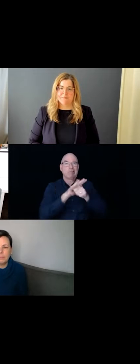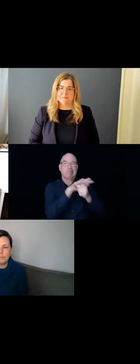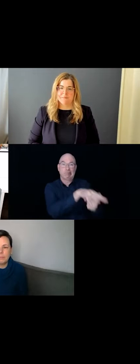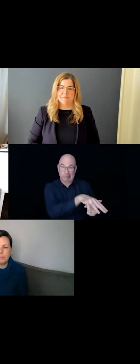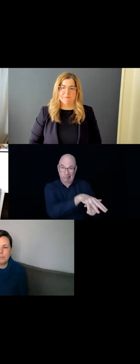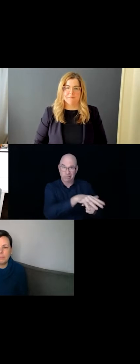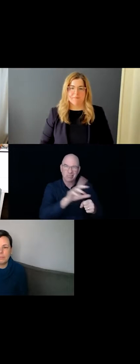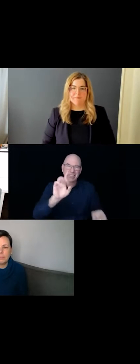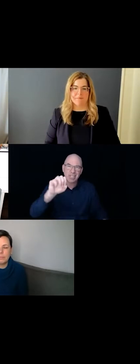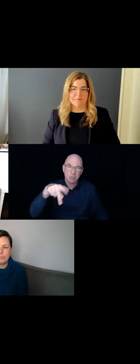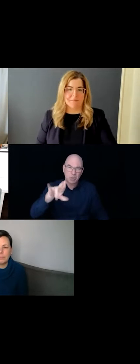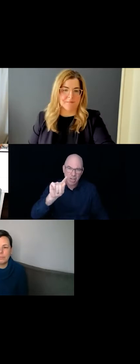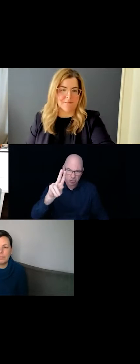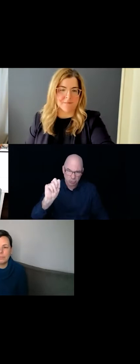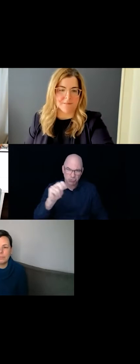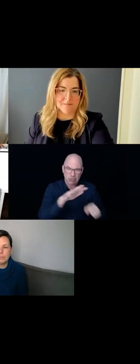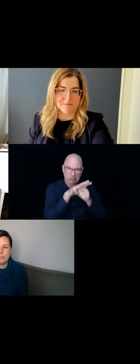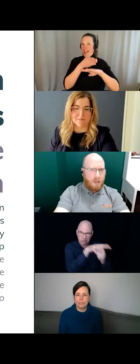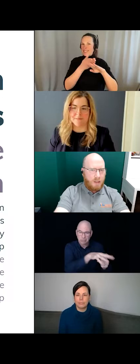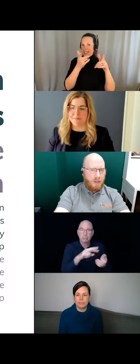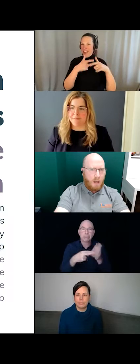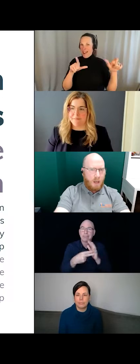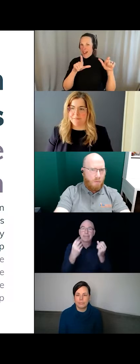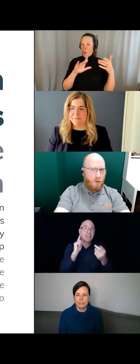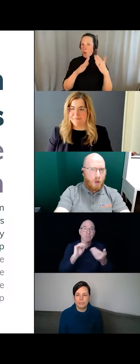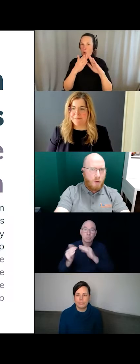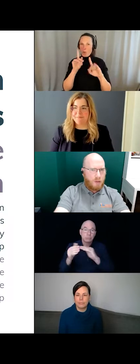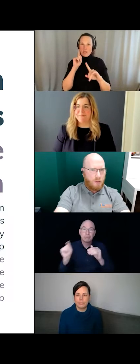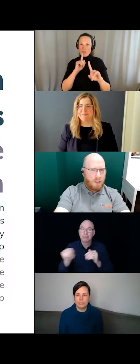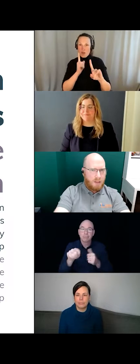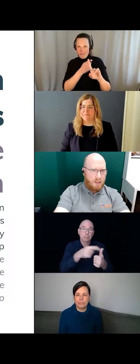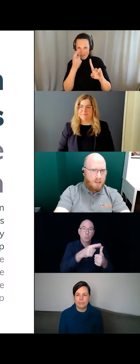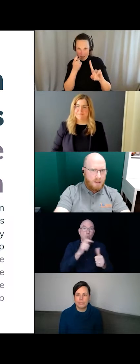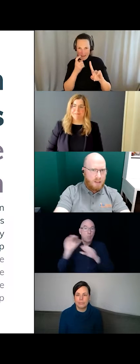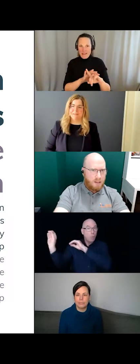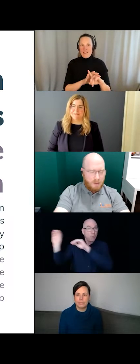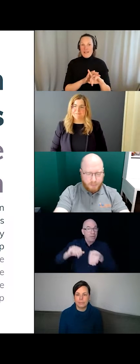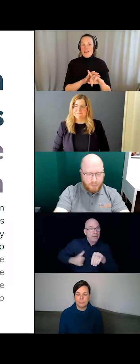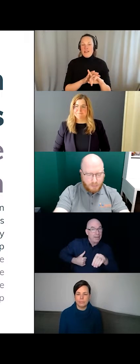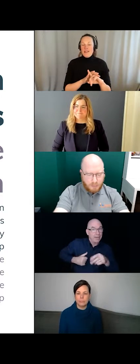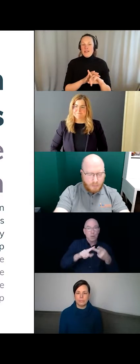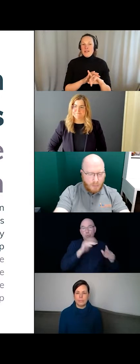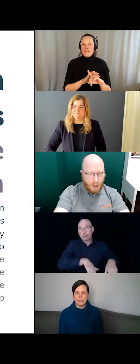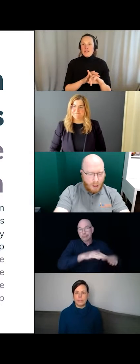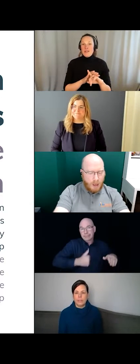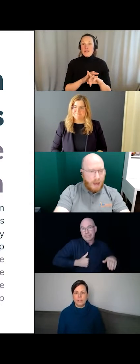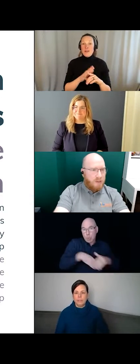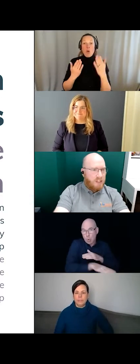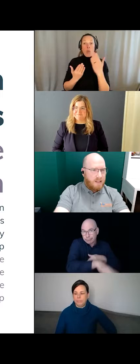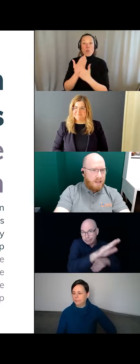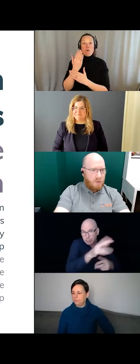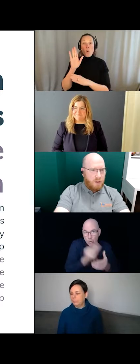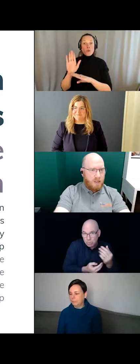c'est les privations de langue et d'accès à la langue, obstacles par la communauté sourde. Et plusieurs de communautés sourdes,